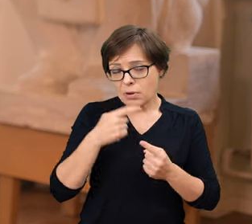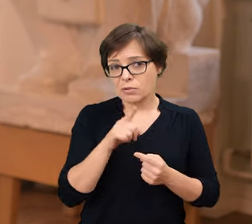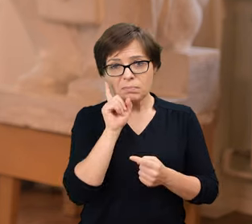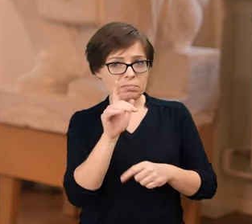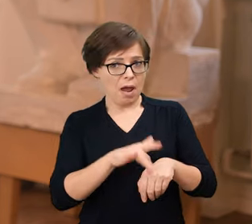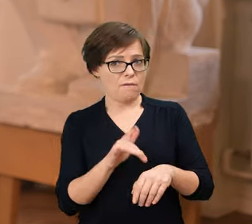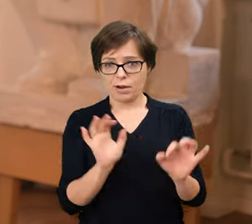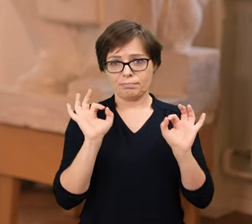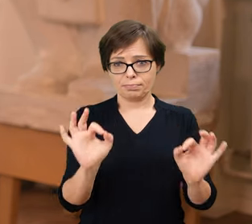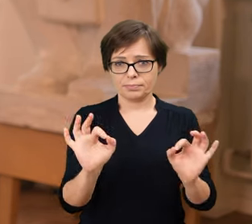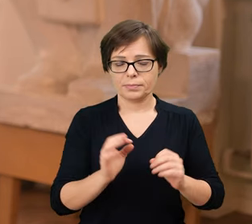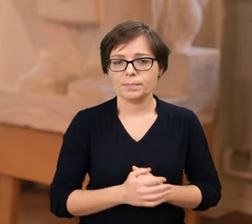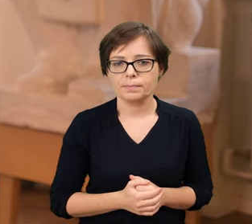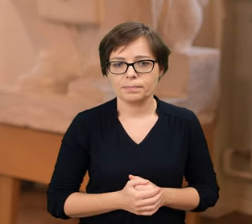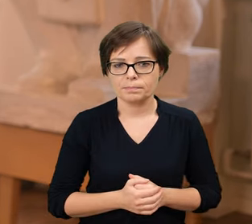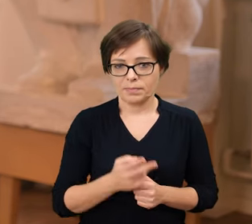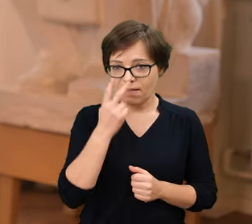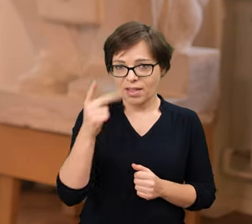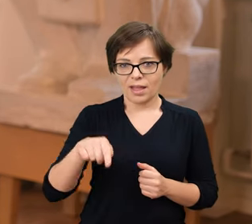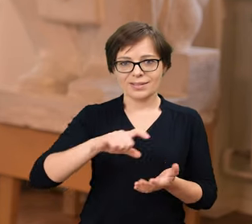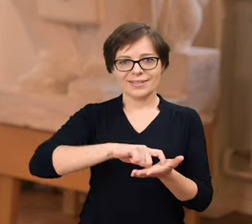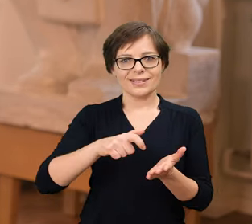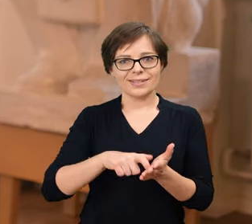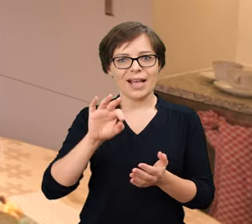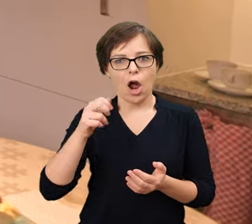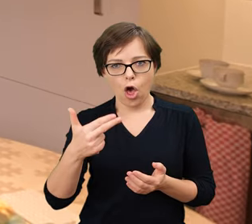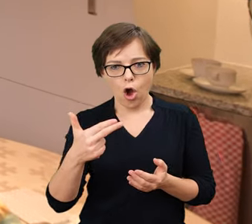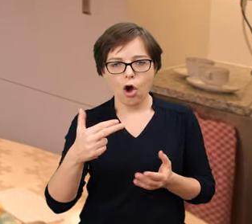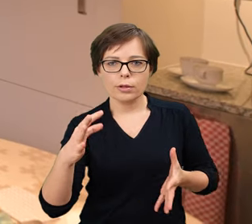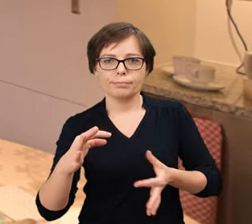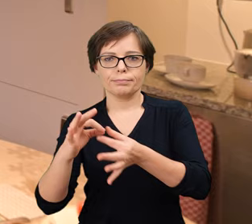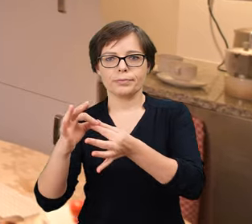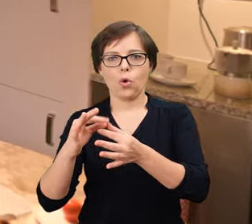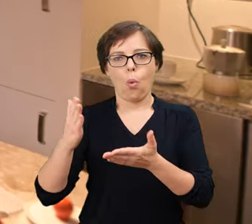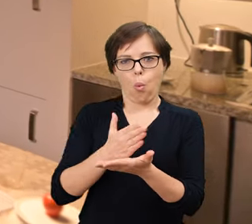dobre. Jak widać, salon został połączony z kuchnią,